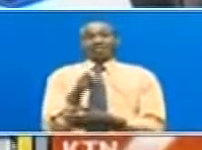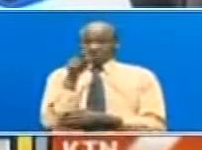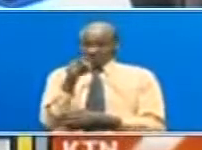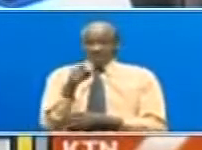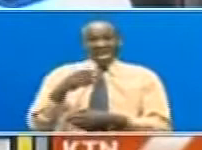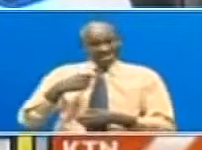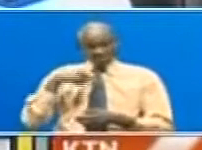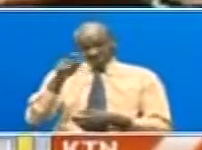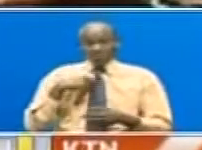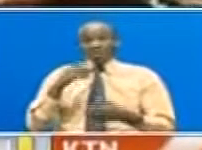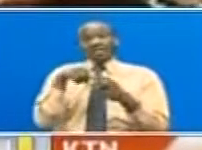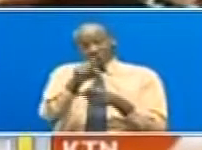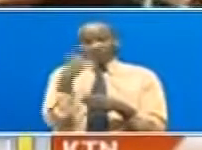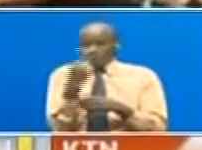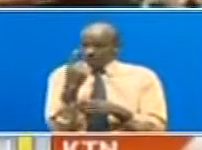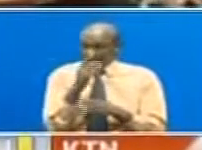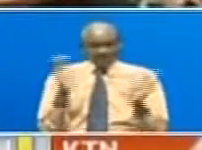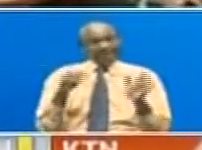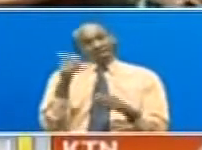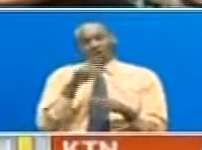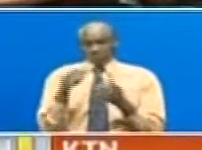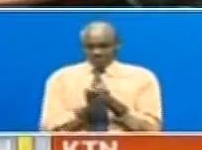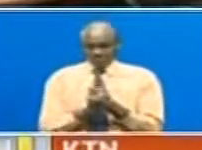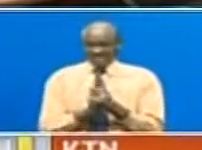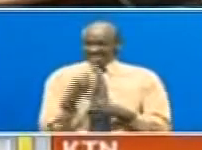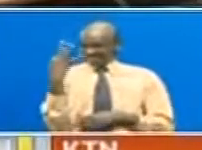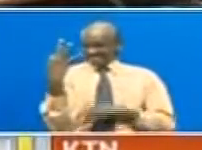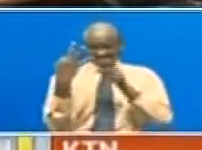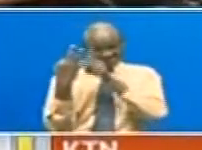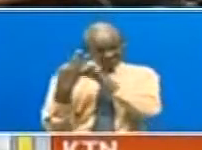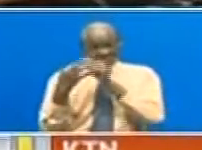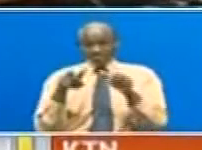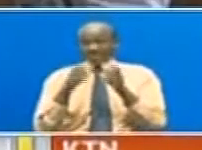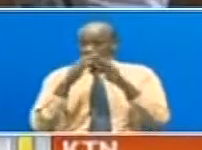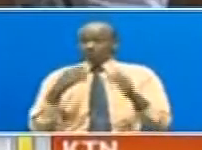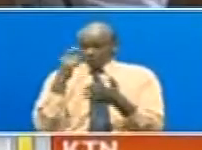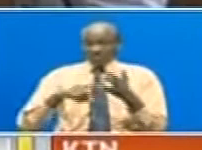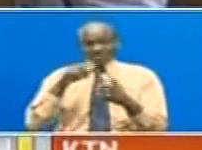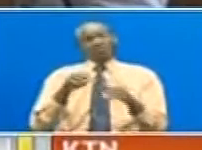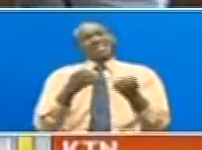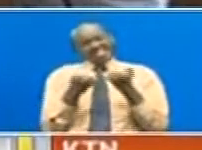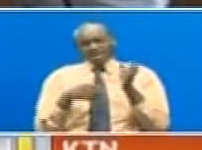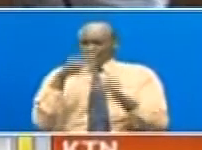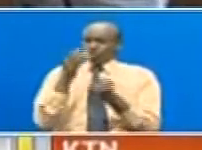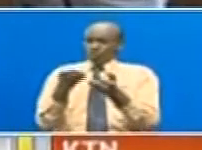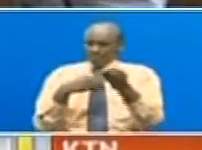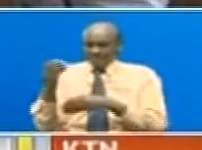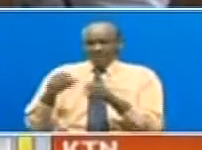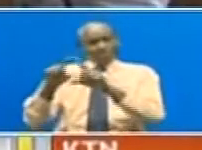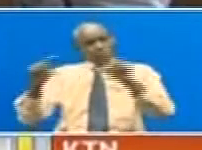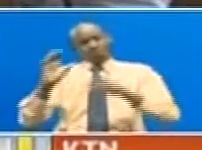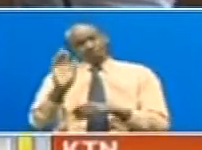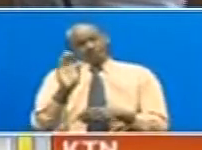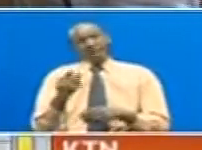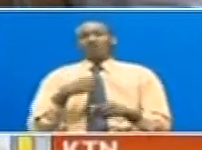not applying to them alone. Runinga hizi tatu ziliagiza mahakama kuwapa muda zaidi kuagiza, kununua na kuweka mitambo ya